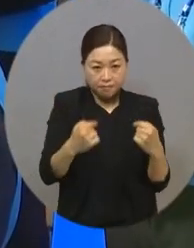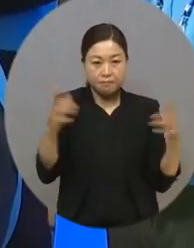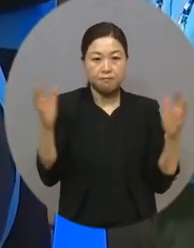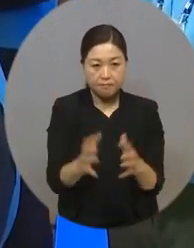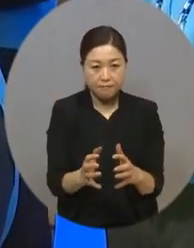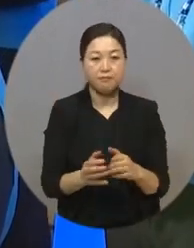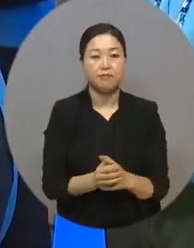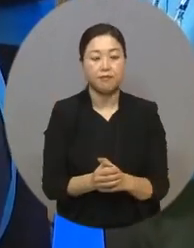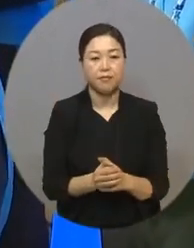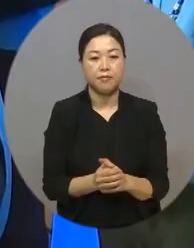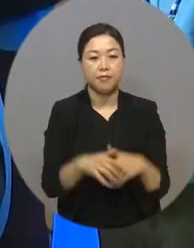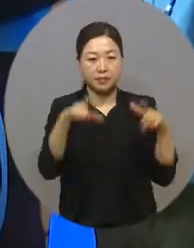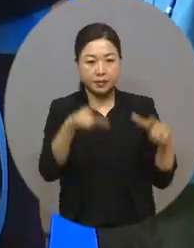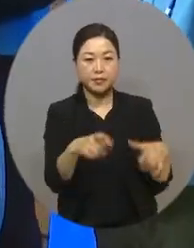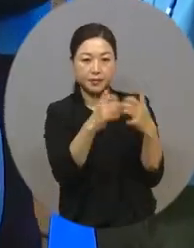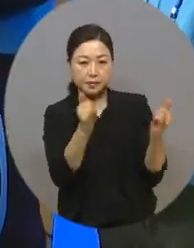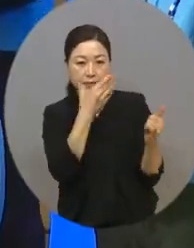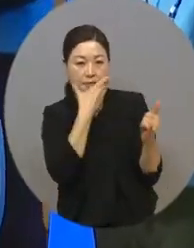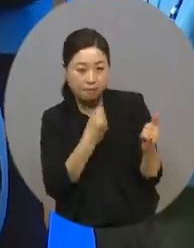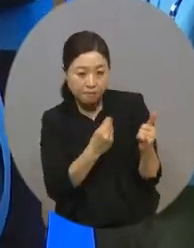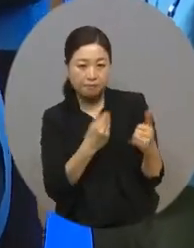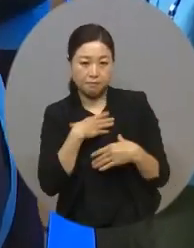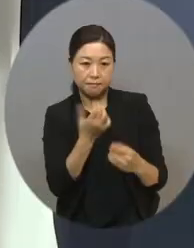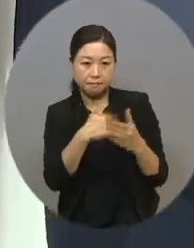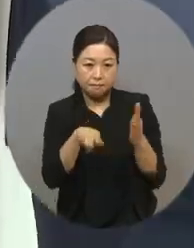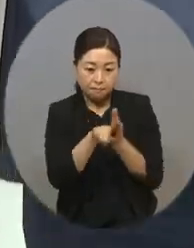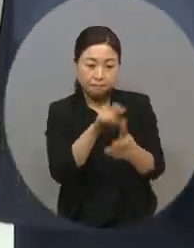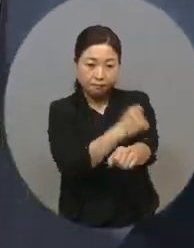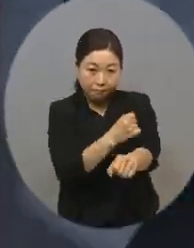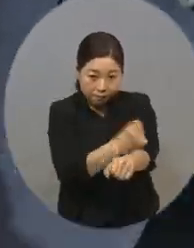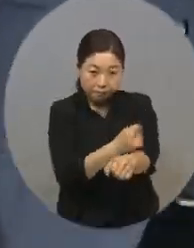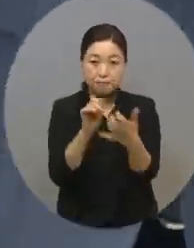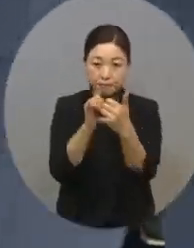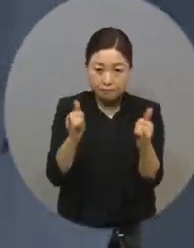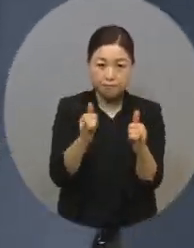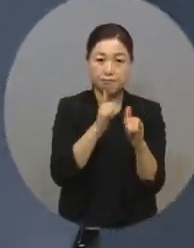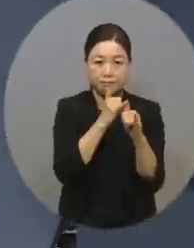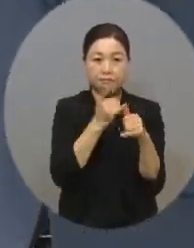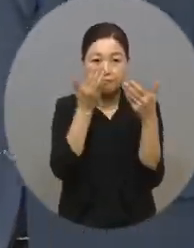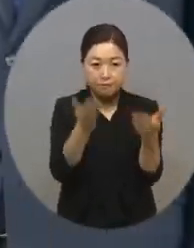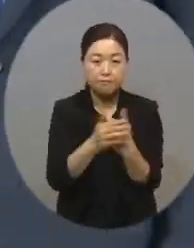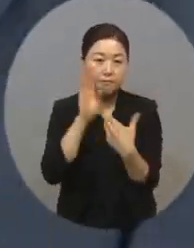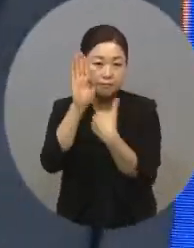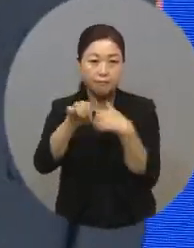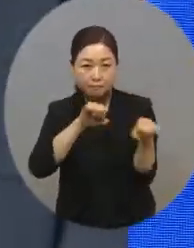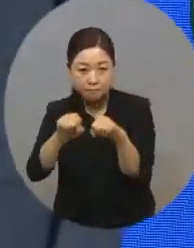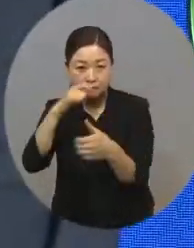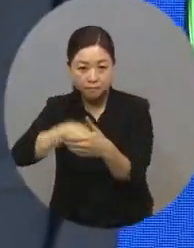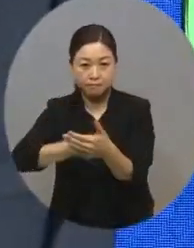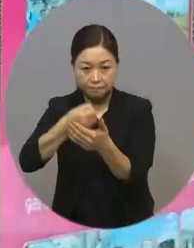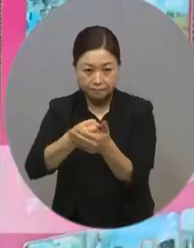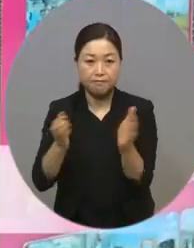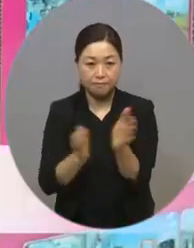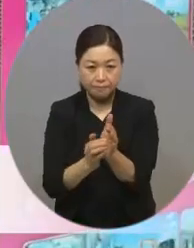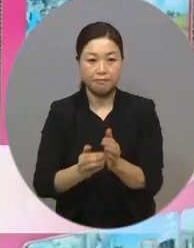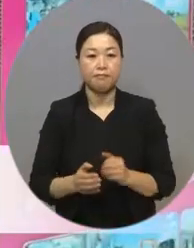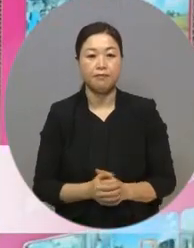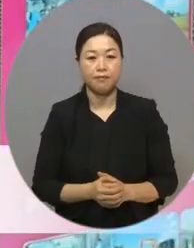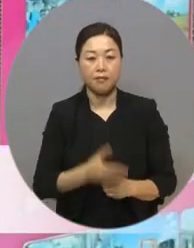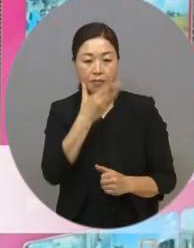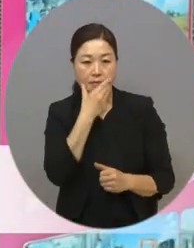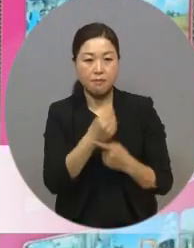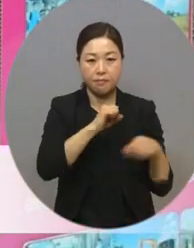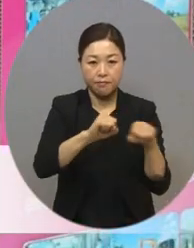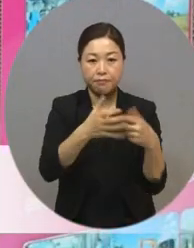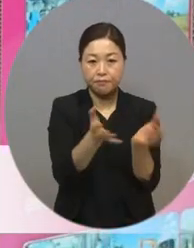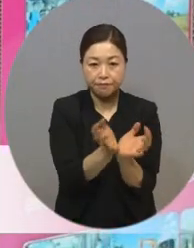행복과 안전을 위해 노력해 온 대원들을 표창하고 앞으로의 활동을 다짐하는 자리가 됐습니다 복지 기동